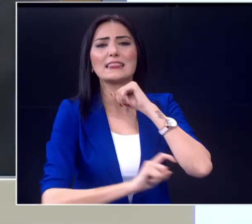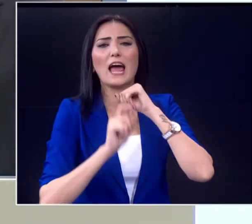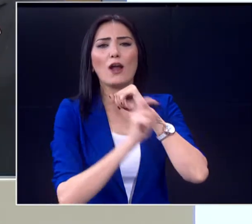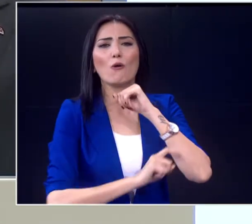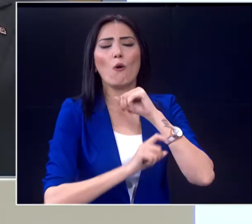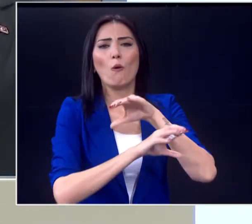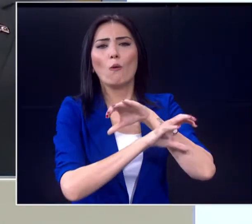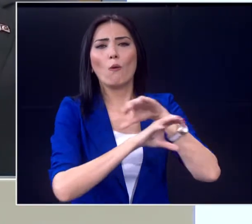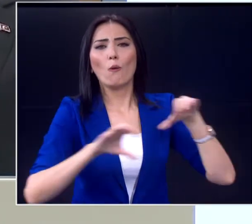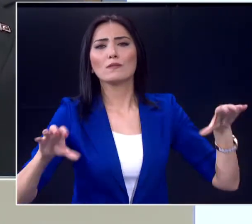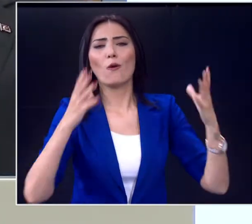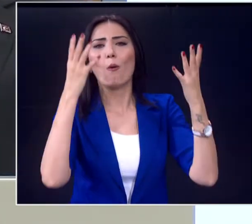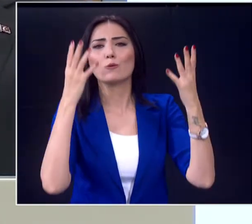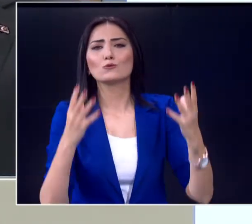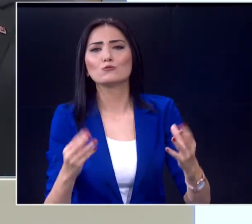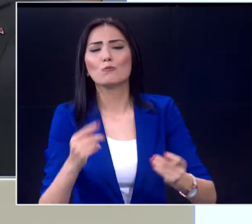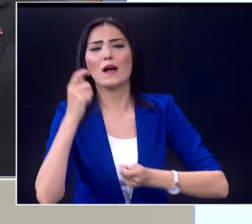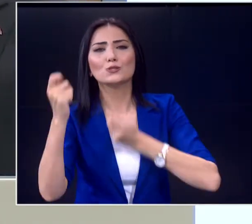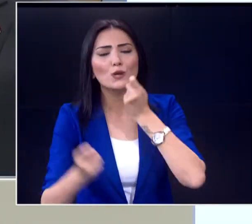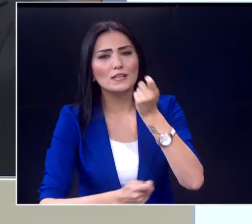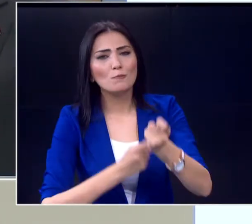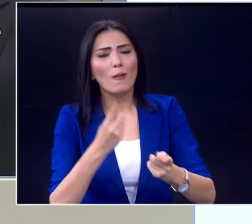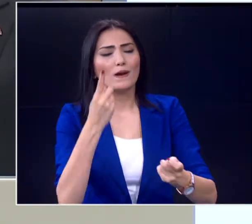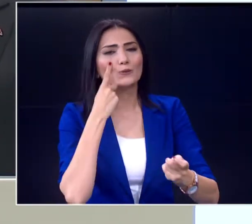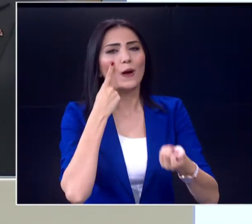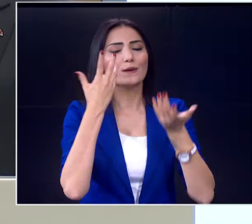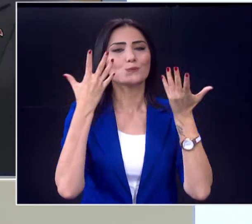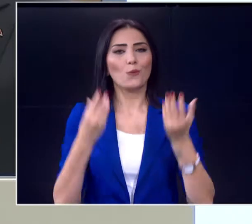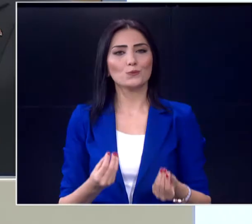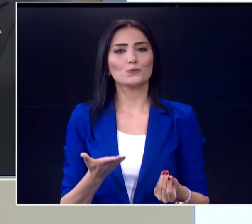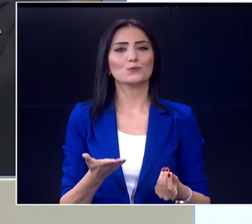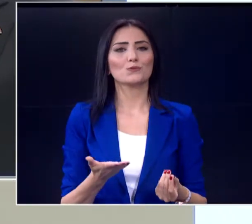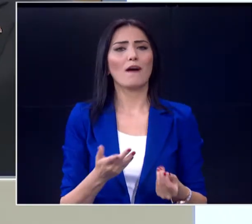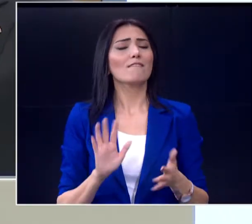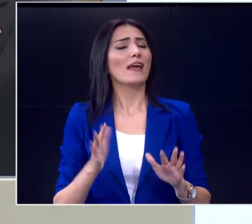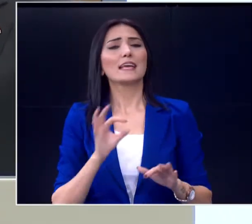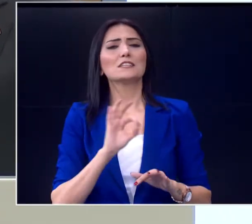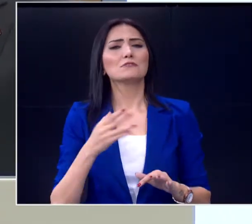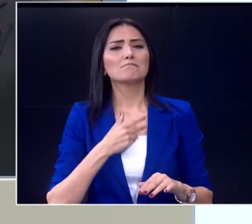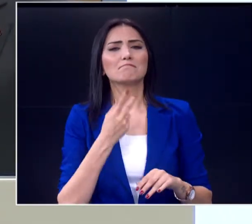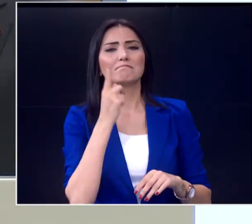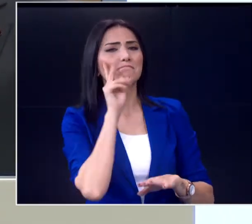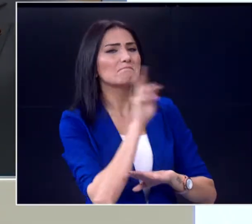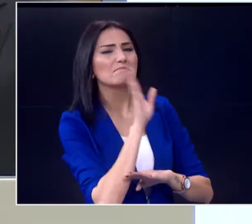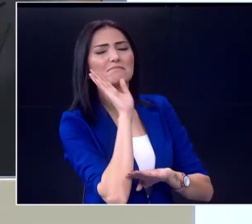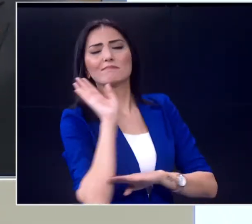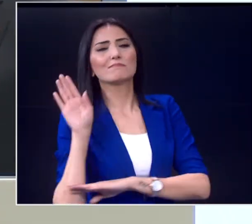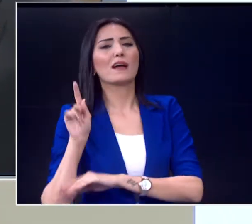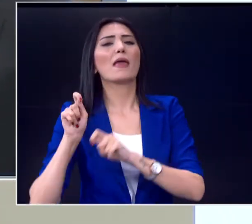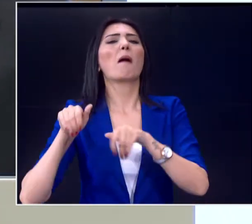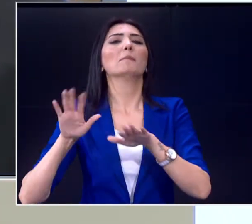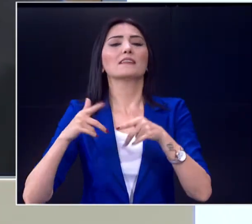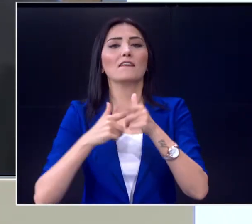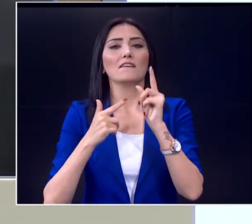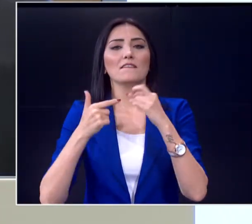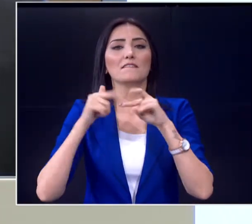koridoru oluşturma çabalarına şahit olduk. Ve hiç göz yummadık. İşte Fırat